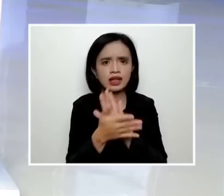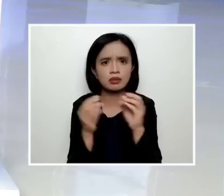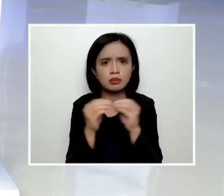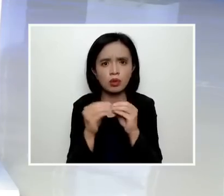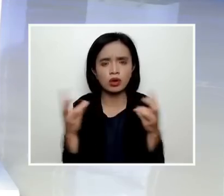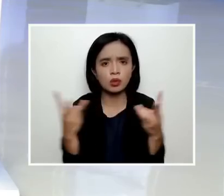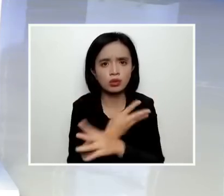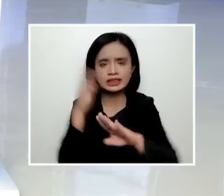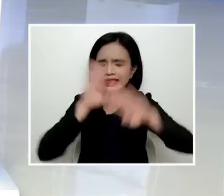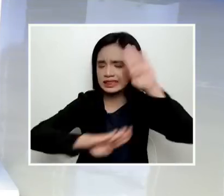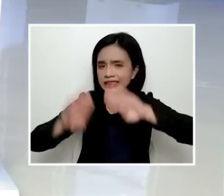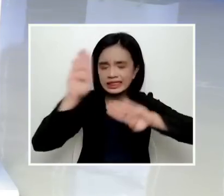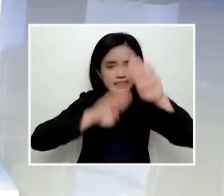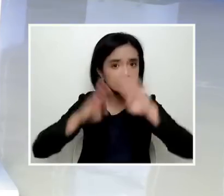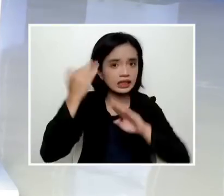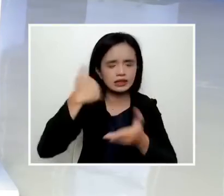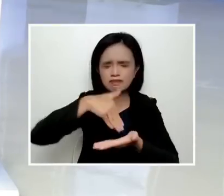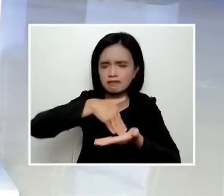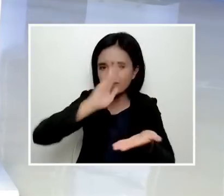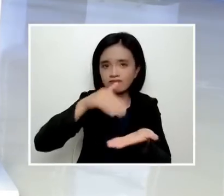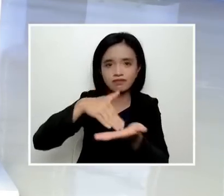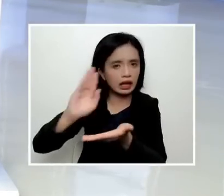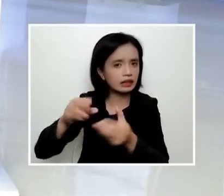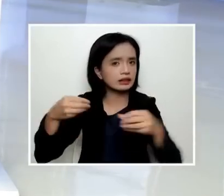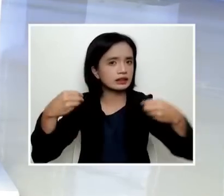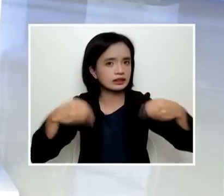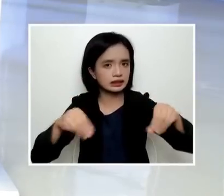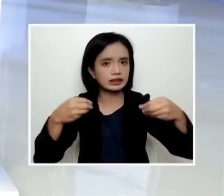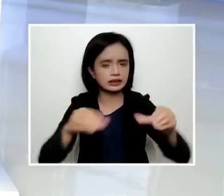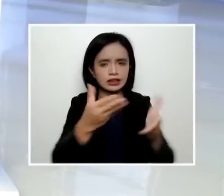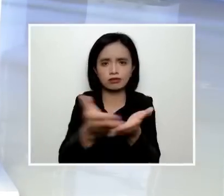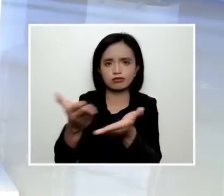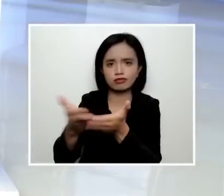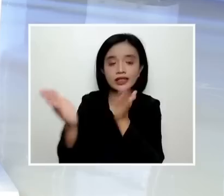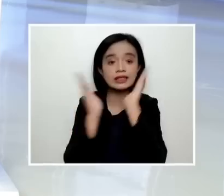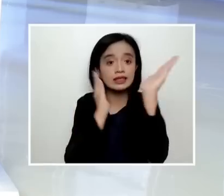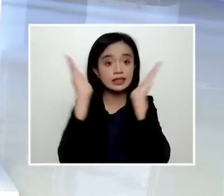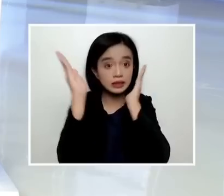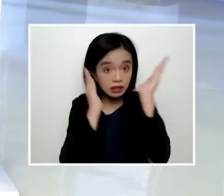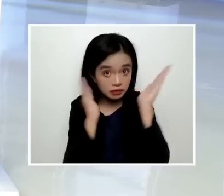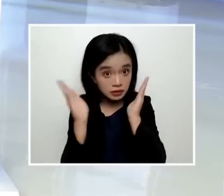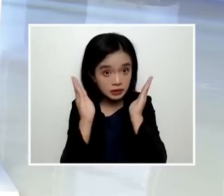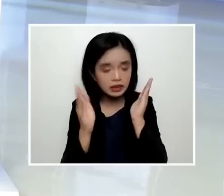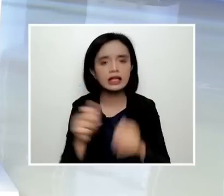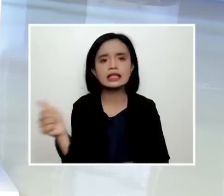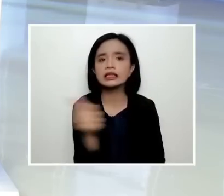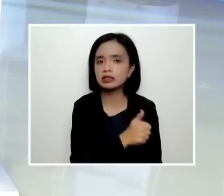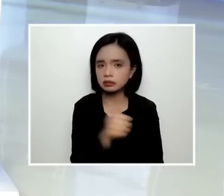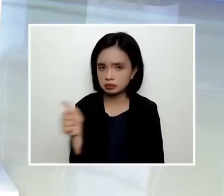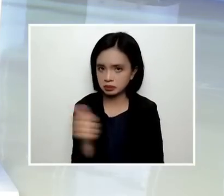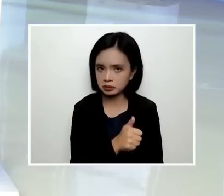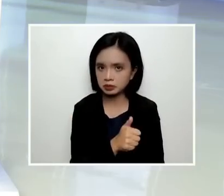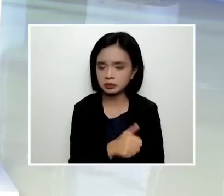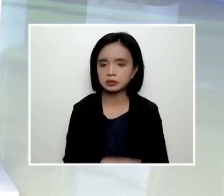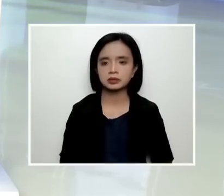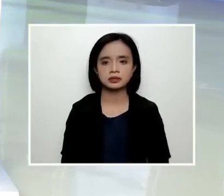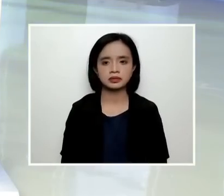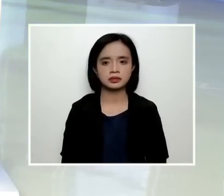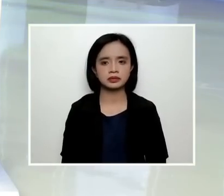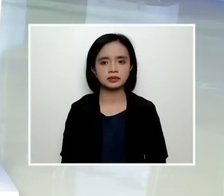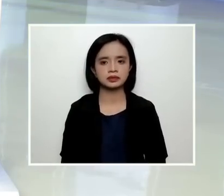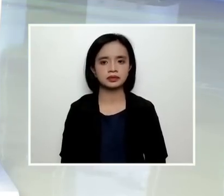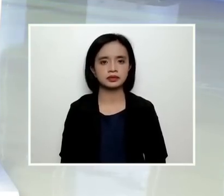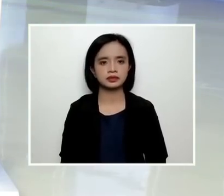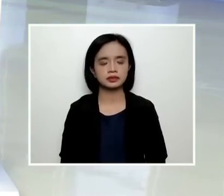ng mataas na presyo ng mga bilihin at serbisyo at transportasyon. Nagpapatrol,